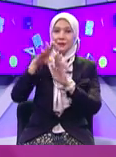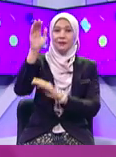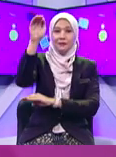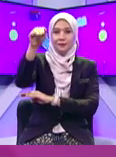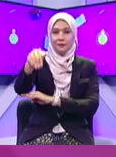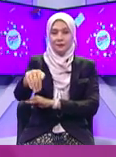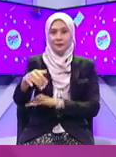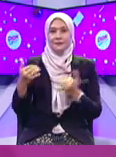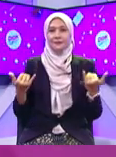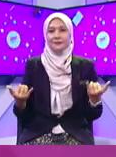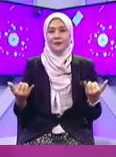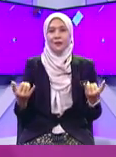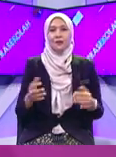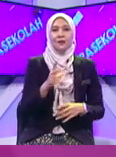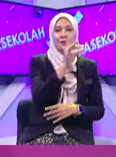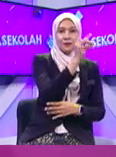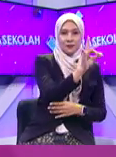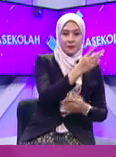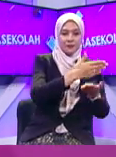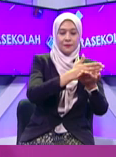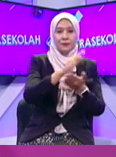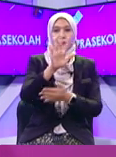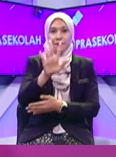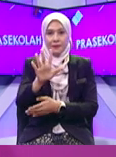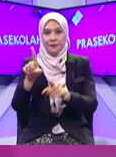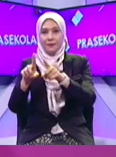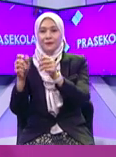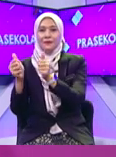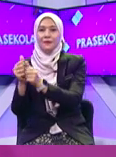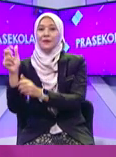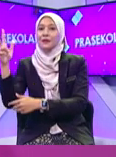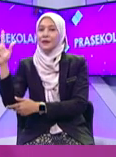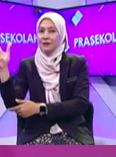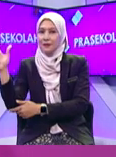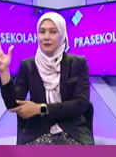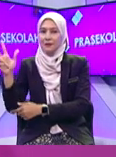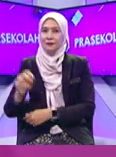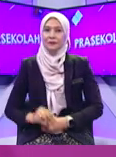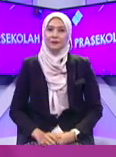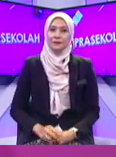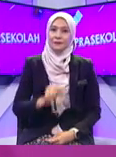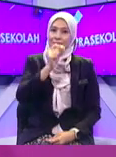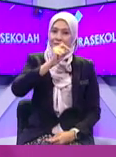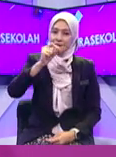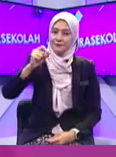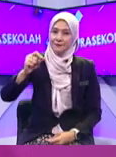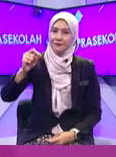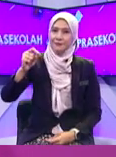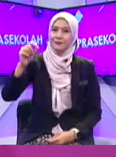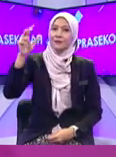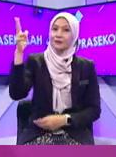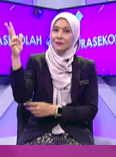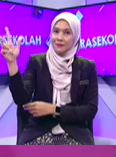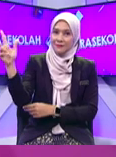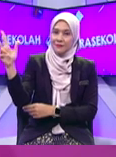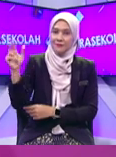bilas tolak 5 = 13 Jung kita tulis 13 pandai